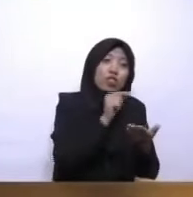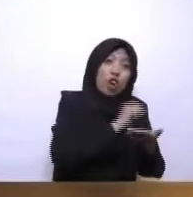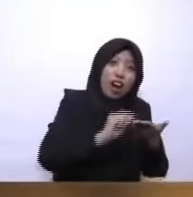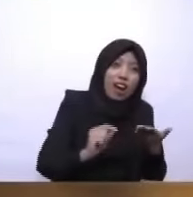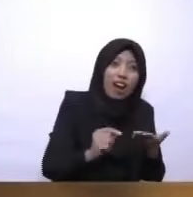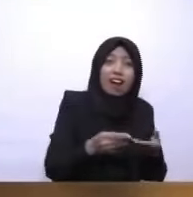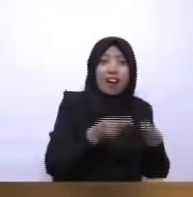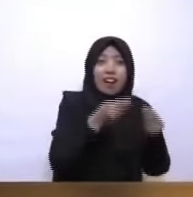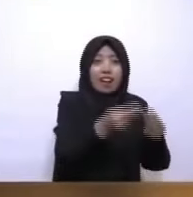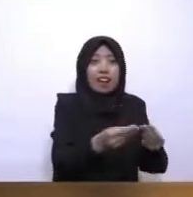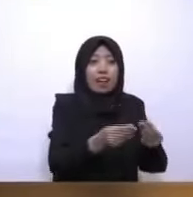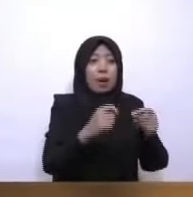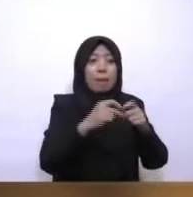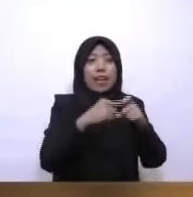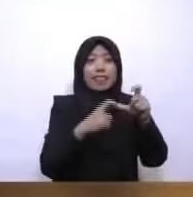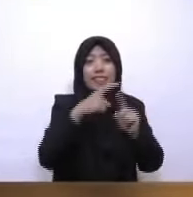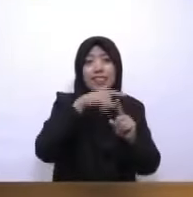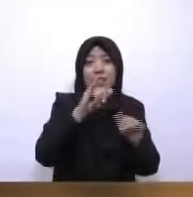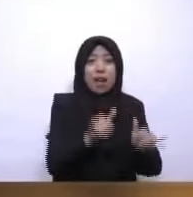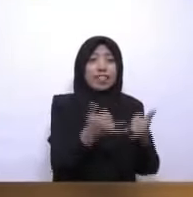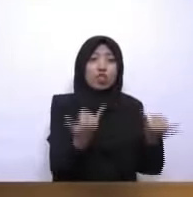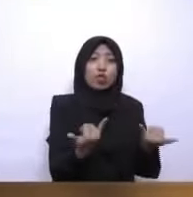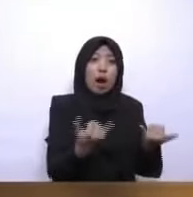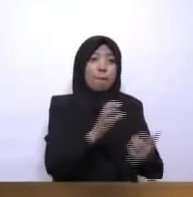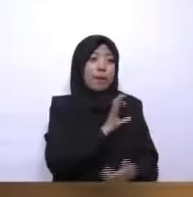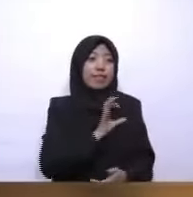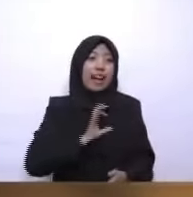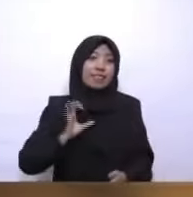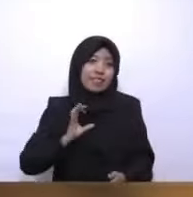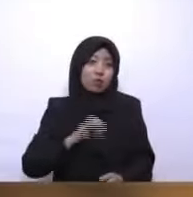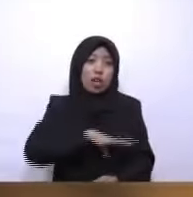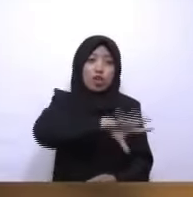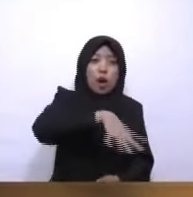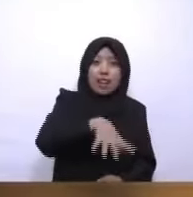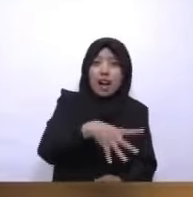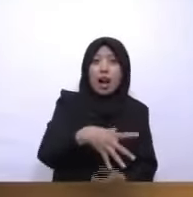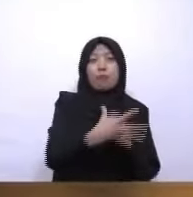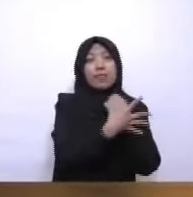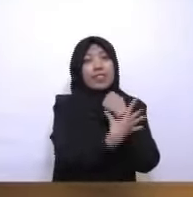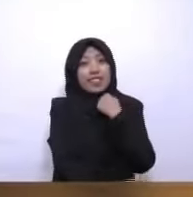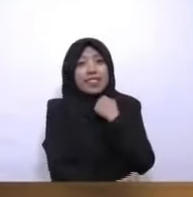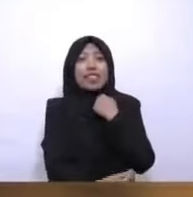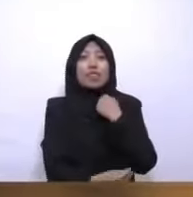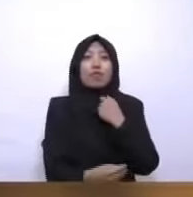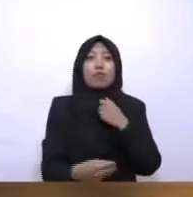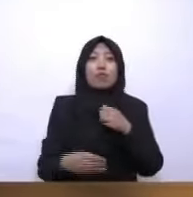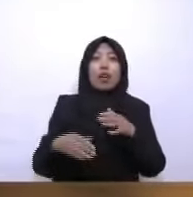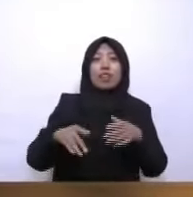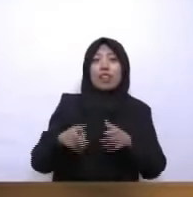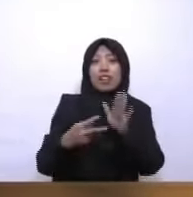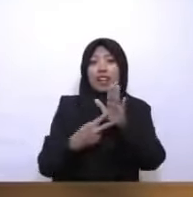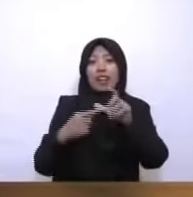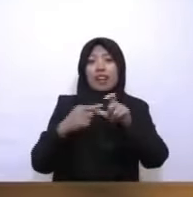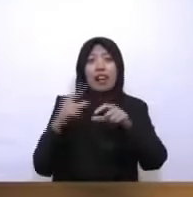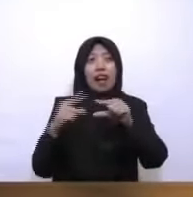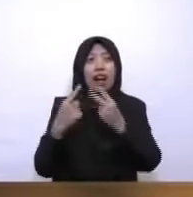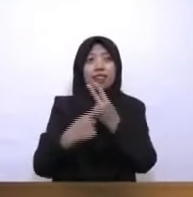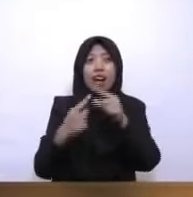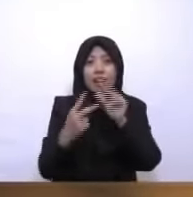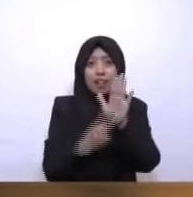BST, beasiswa prestasi untuk keluarga miskin, anak petani, nelayan, guru, buruh,